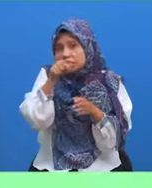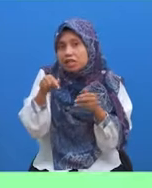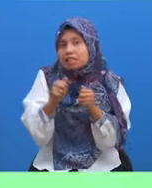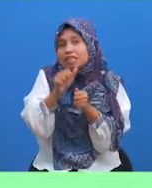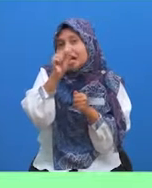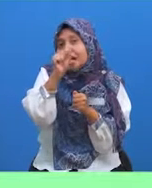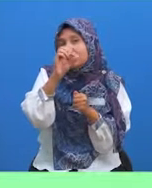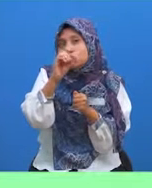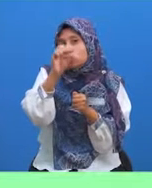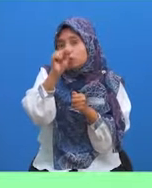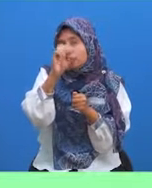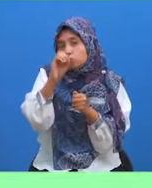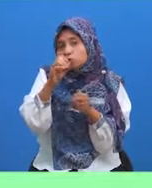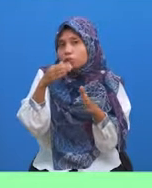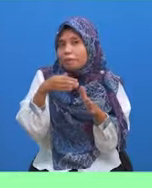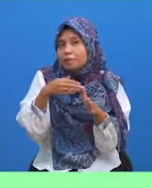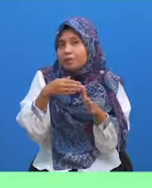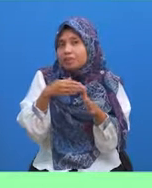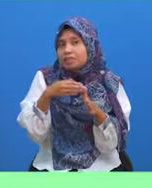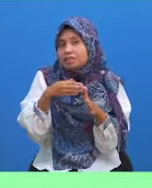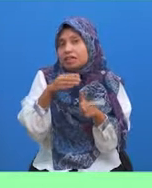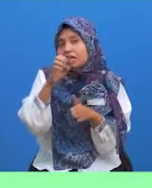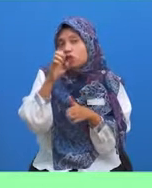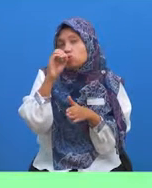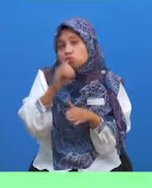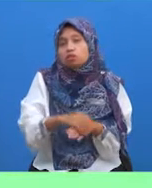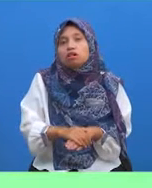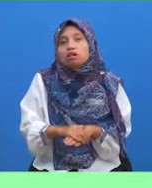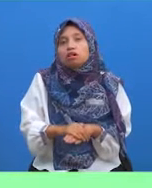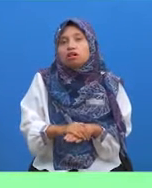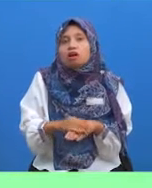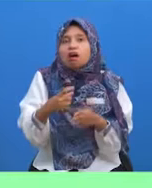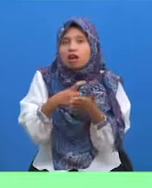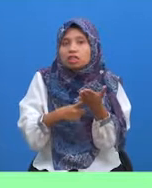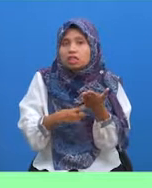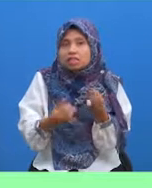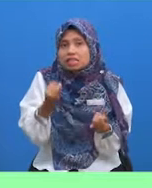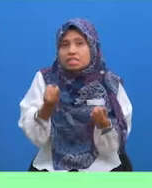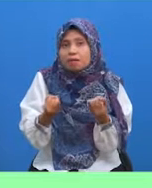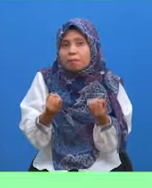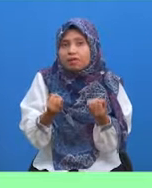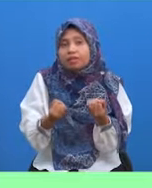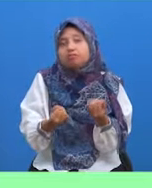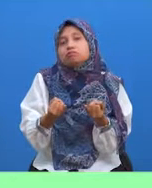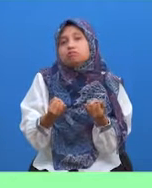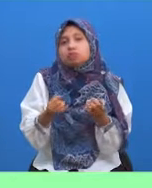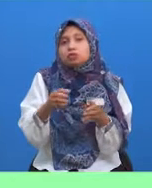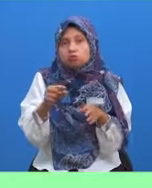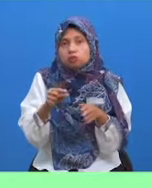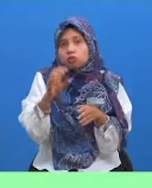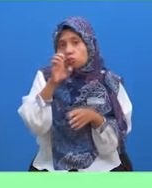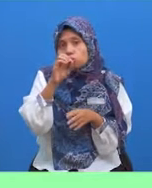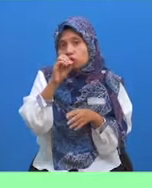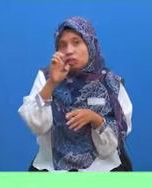es kosong es kosong pada titik kosong hargakeseimbangan picosong dan quantity keseimbangan you